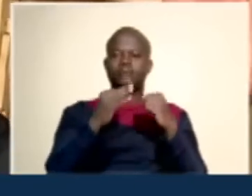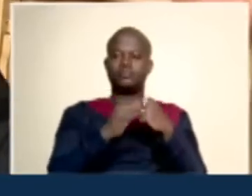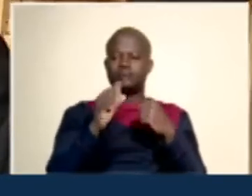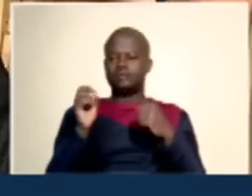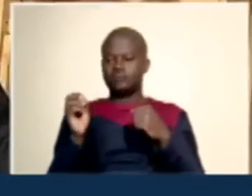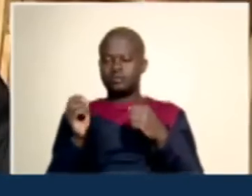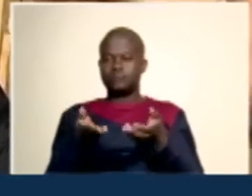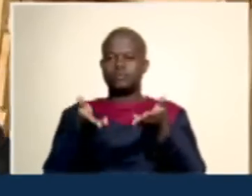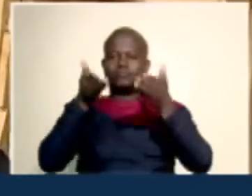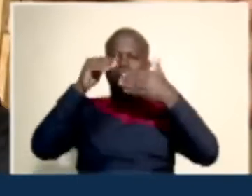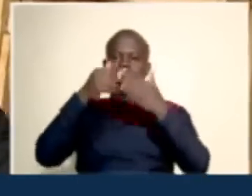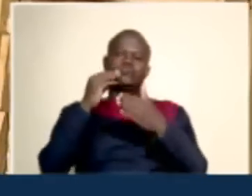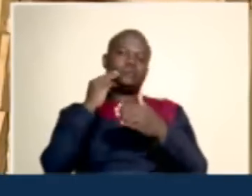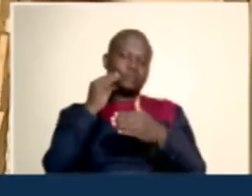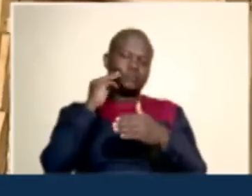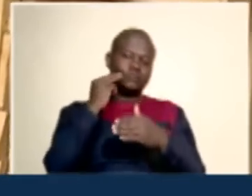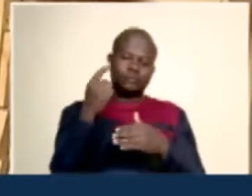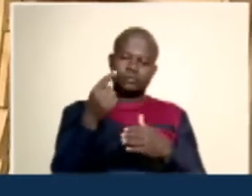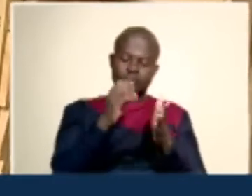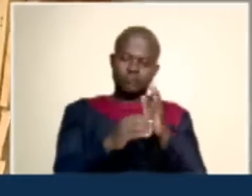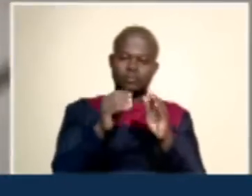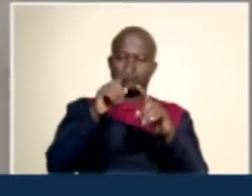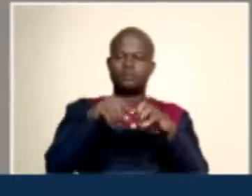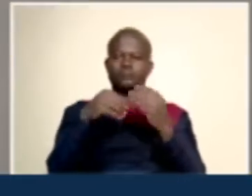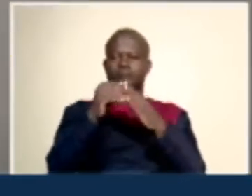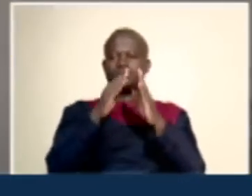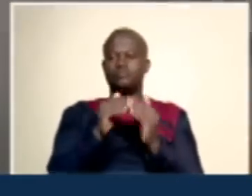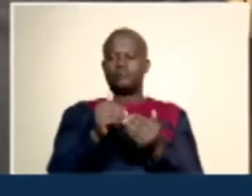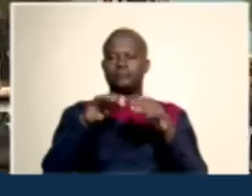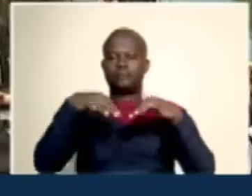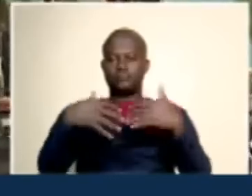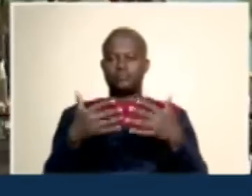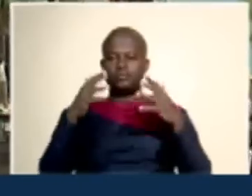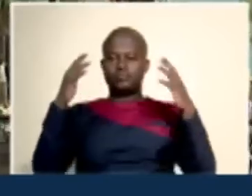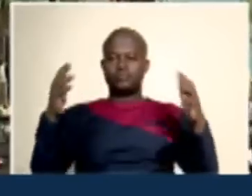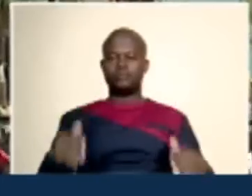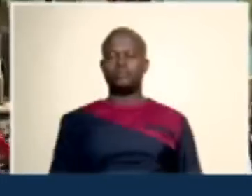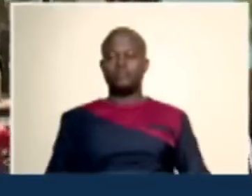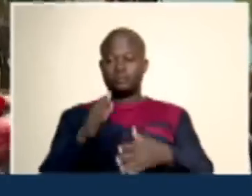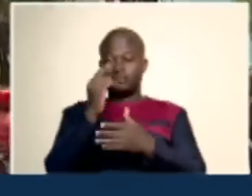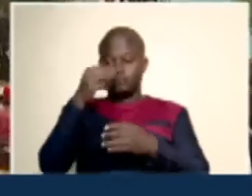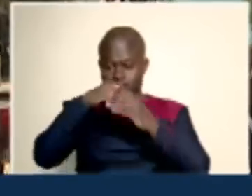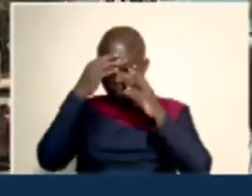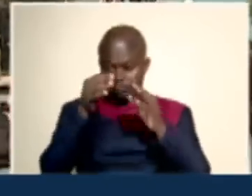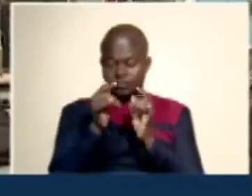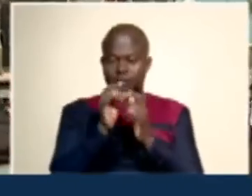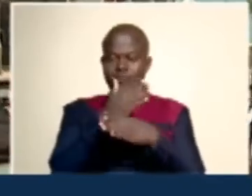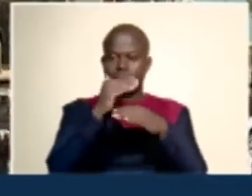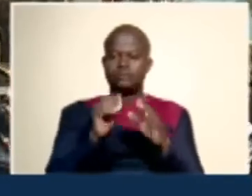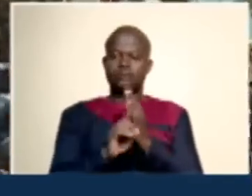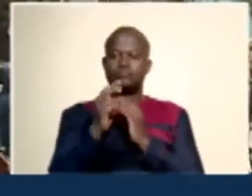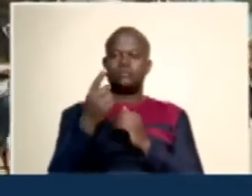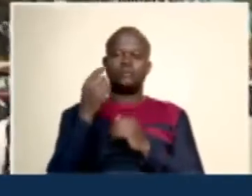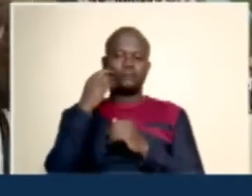800,000 kuzamura miliyoni n'igice bitewe n'inzu uburyo ingana. Umwe mu myanzuro y'inama y'abaminisitiri yo ku 21 Mata uyu